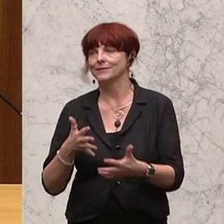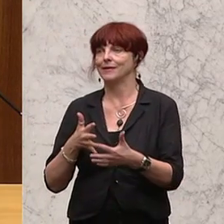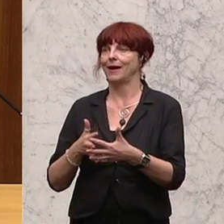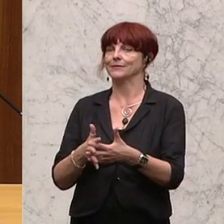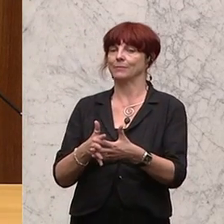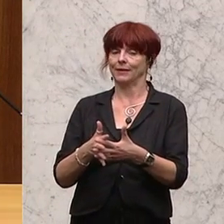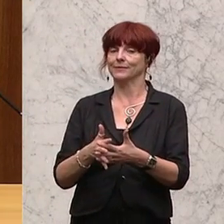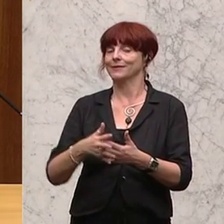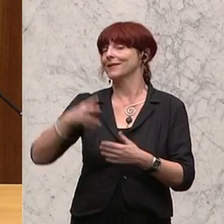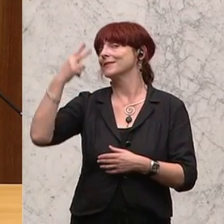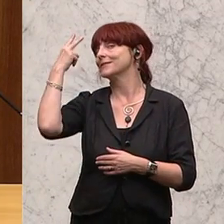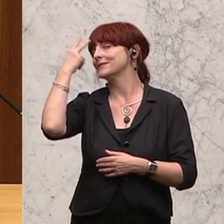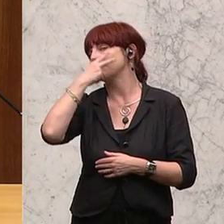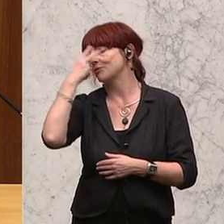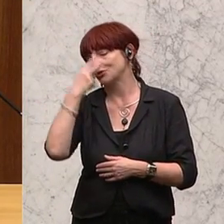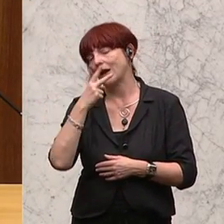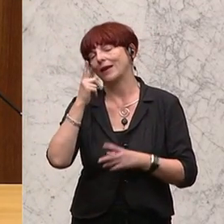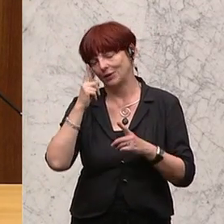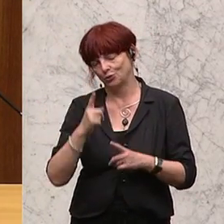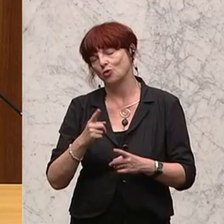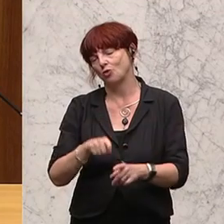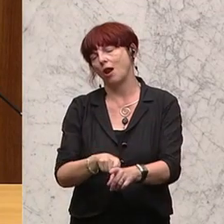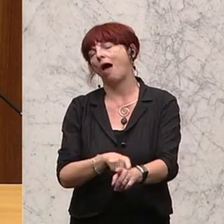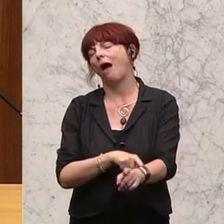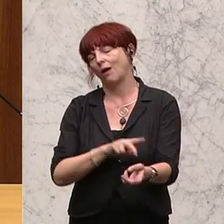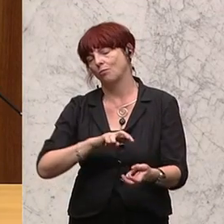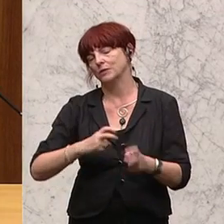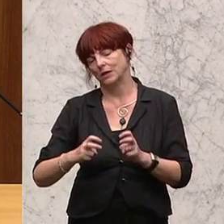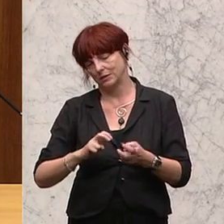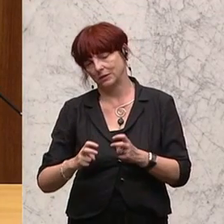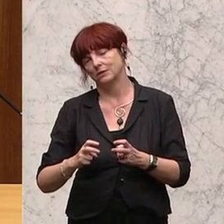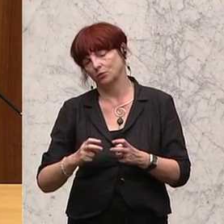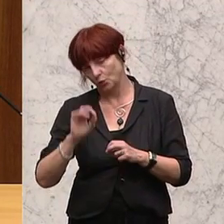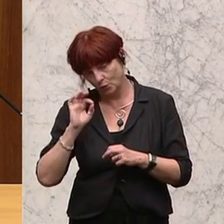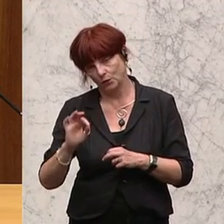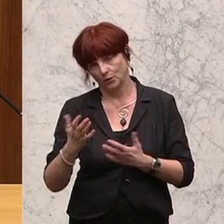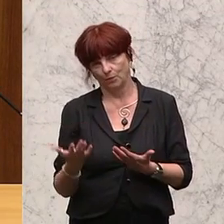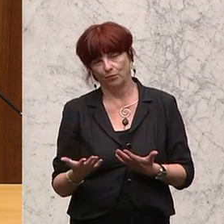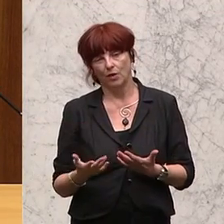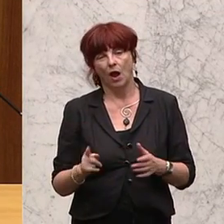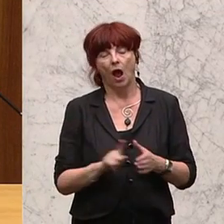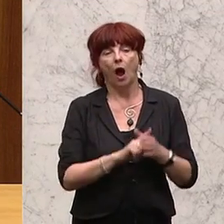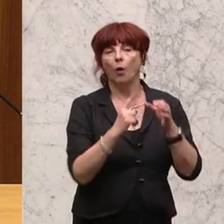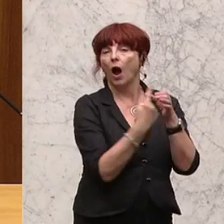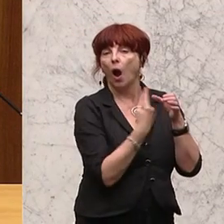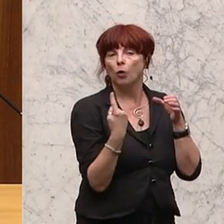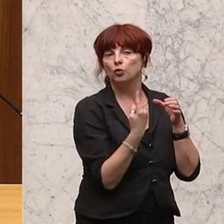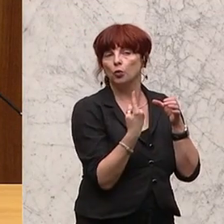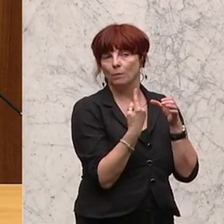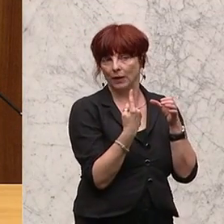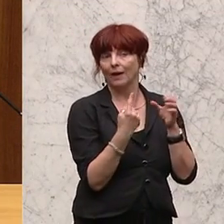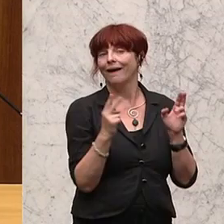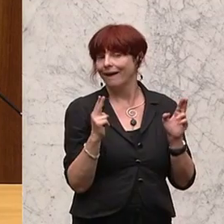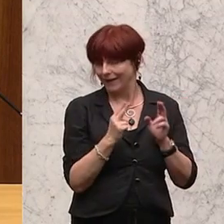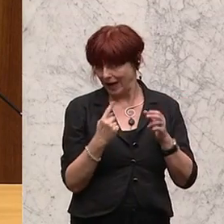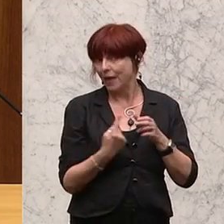umgesetzt. Keine Frage, eine gute Sache. Oder auch was die Autonomie betrifft. Hier wurde eine kleine Autonomie gewährt und das ist